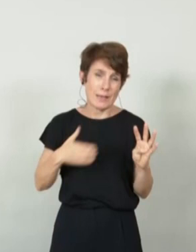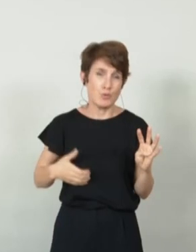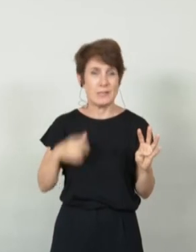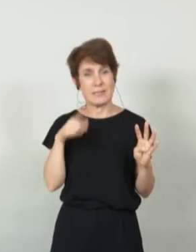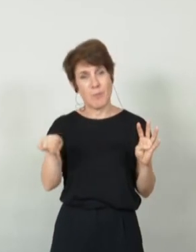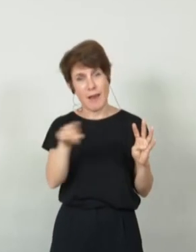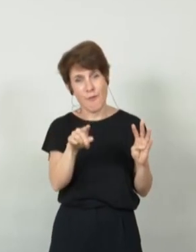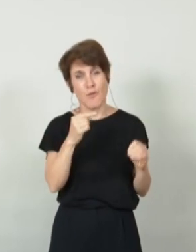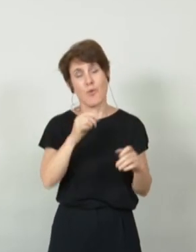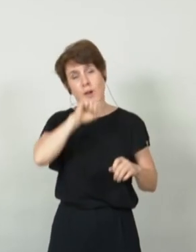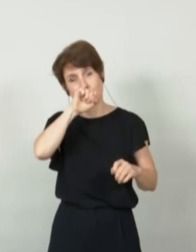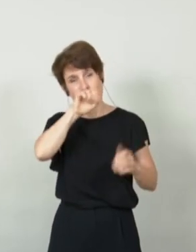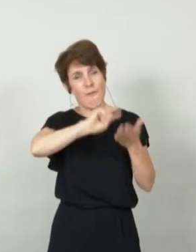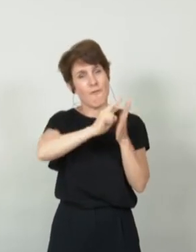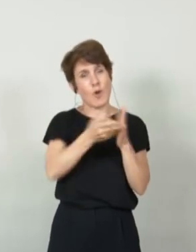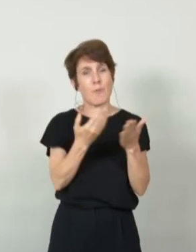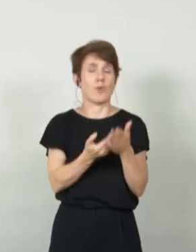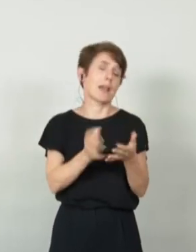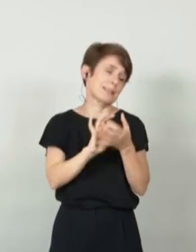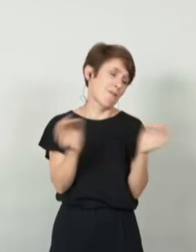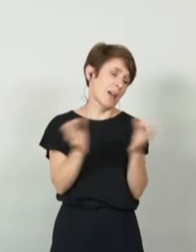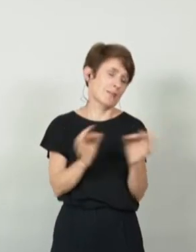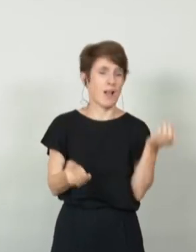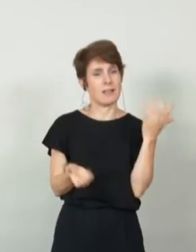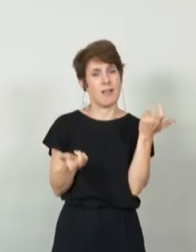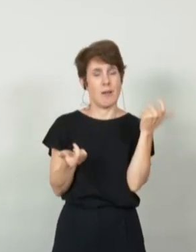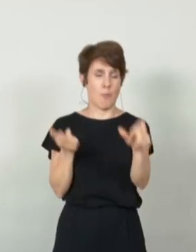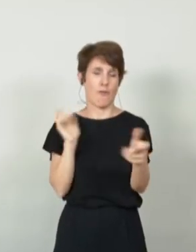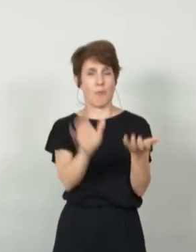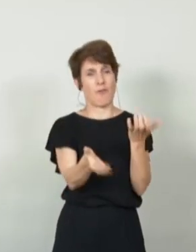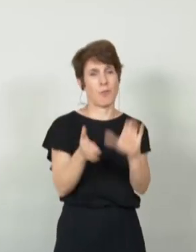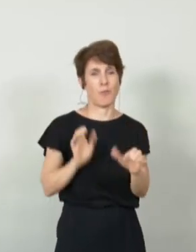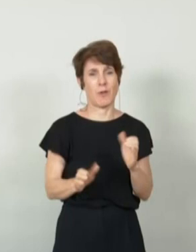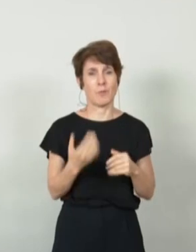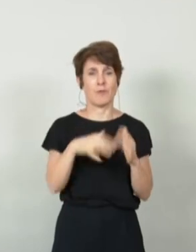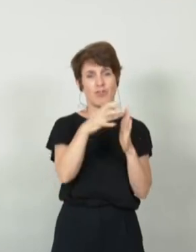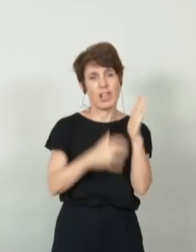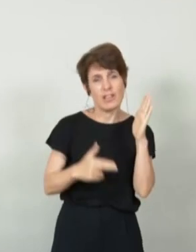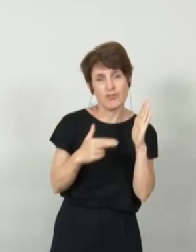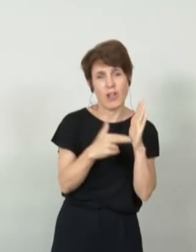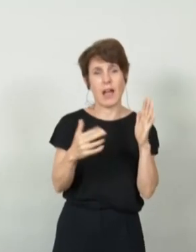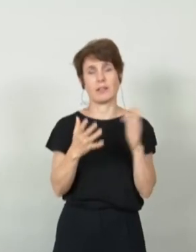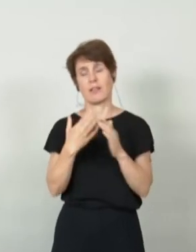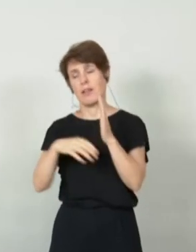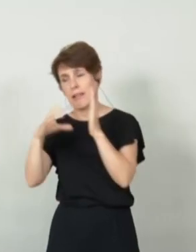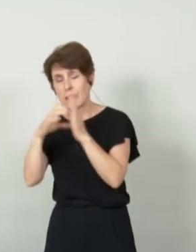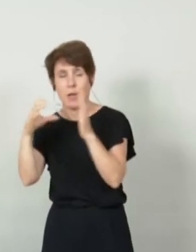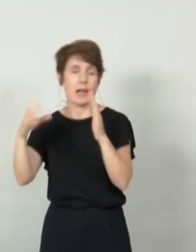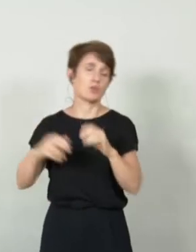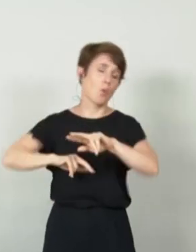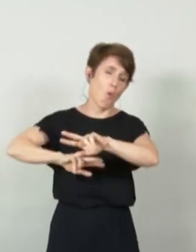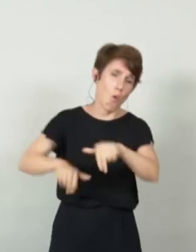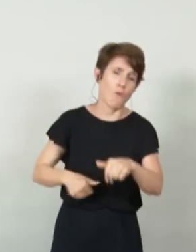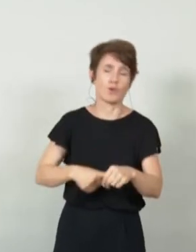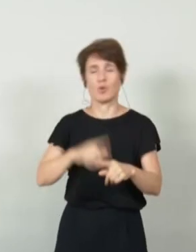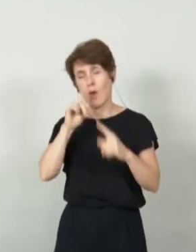adopté cette formulation dans combien de Chartres de convention de délibération cadre qui concerne le sport la